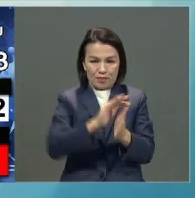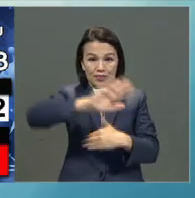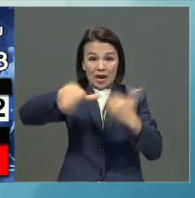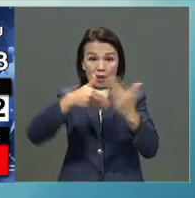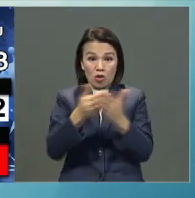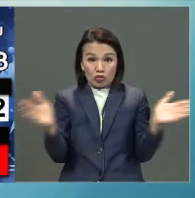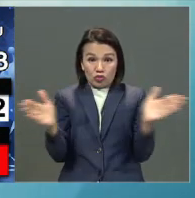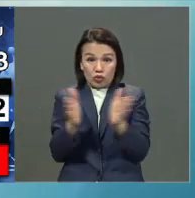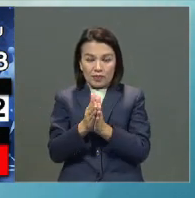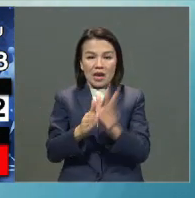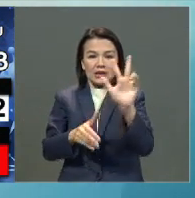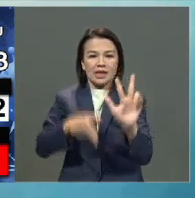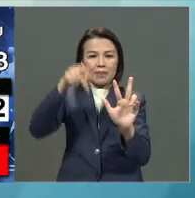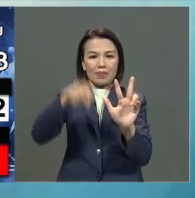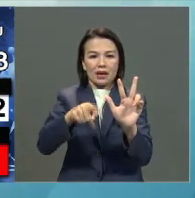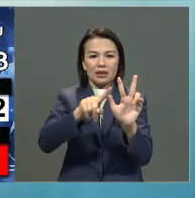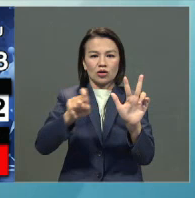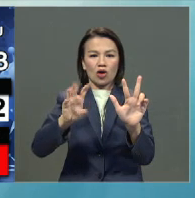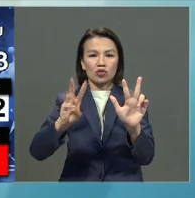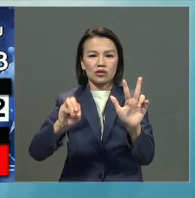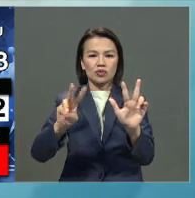รายนี้ก็เป็นคนไทยที่เราต้องรวมเข้ามาเป็นตัวเลขรวมสะสมไปแล้วนะตอนนี้3162